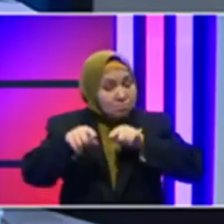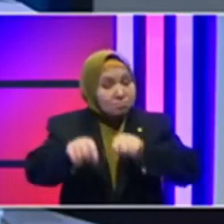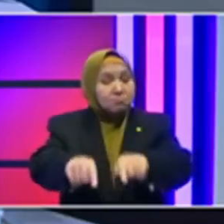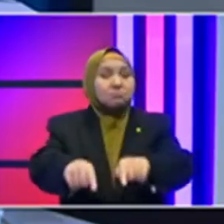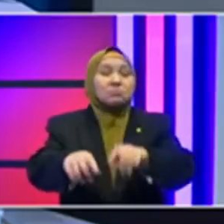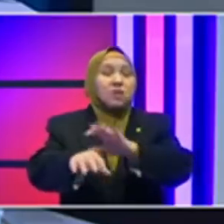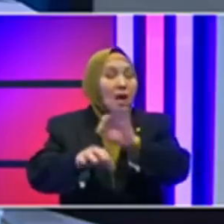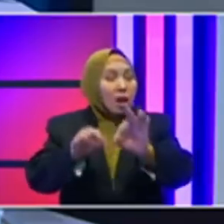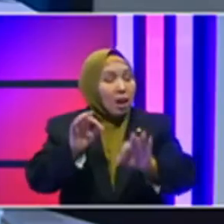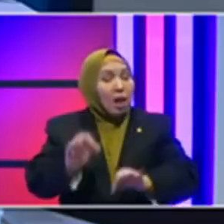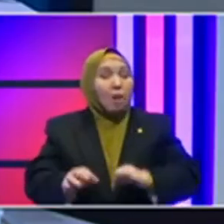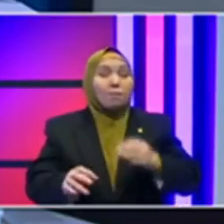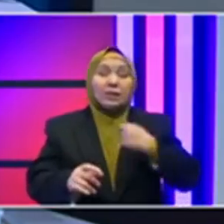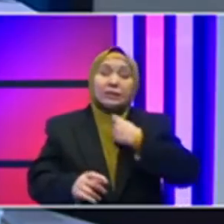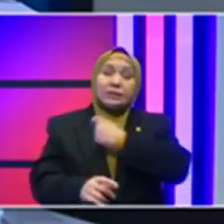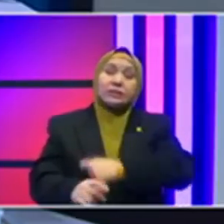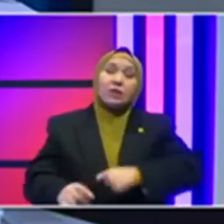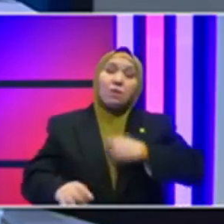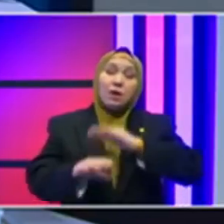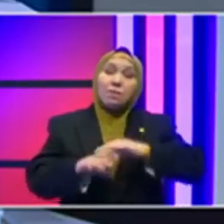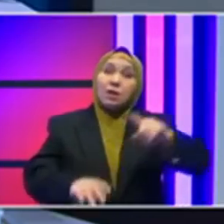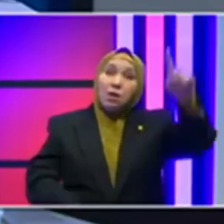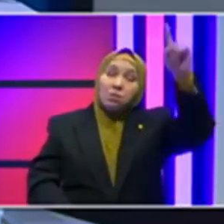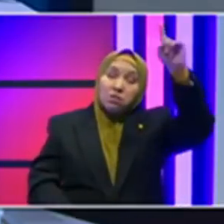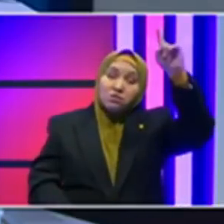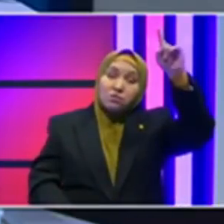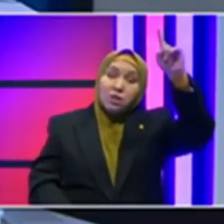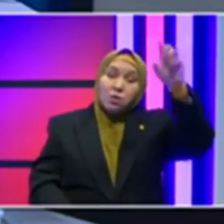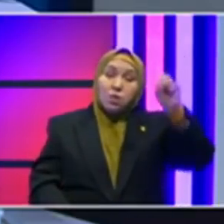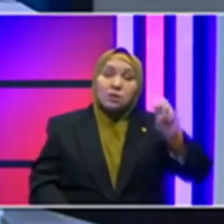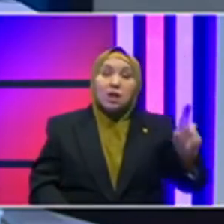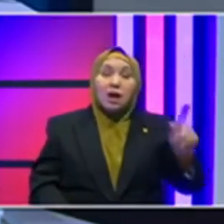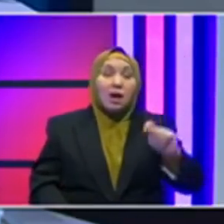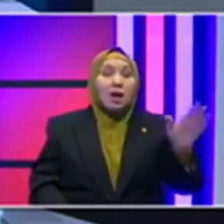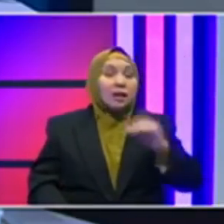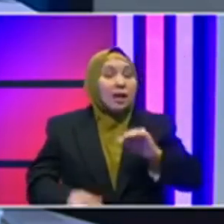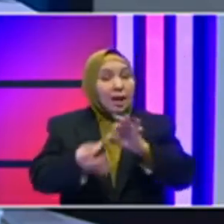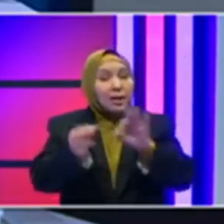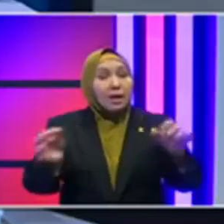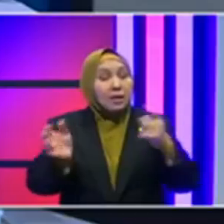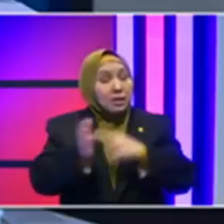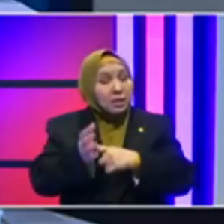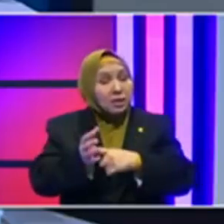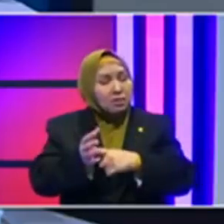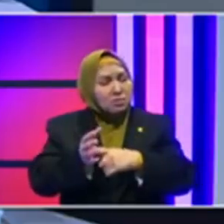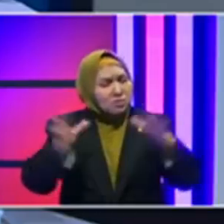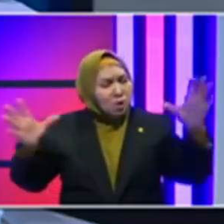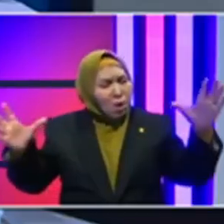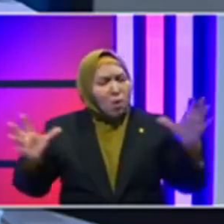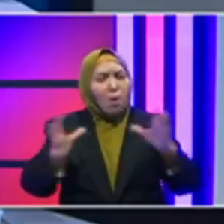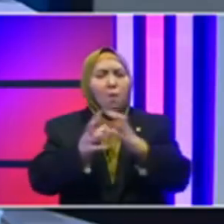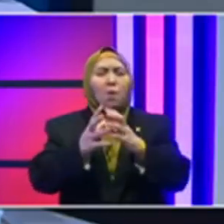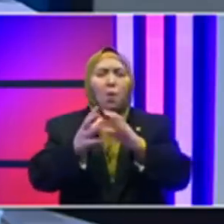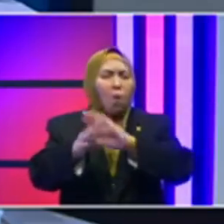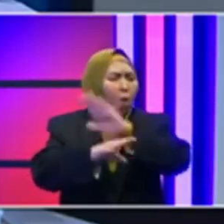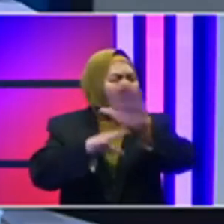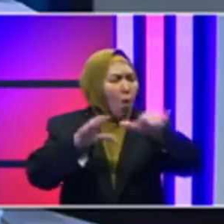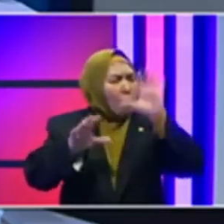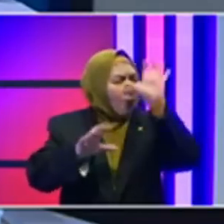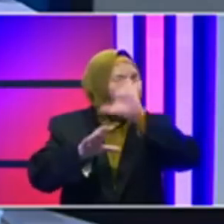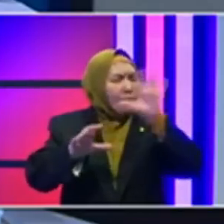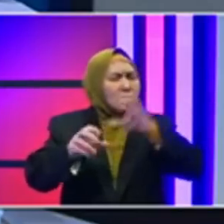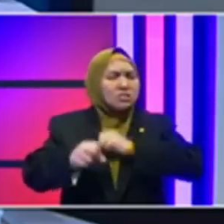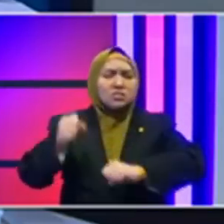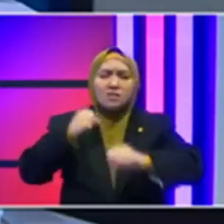mereka bertaubat kepada Allah Subhanahu wa ta'ala dan ayat ini secara sekaligus menggambarkan sifat Allah